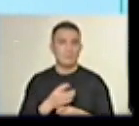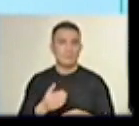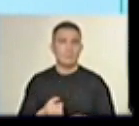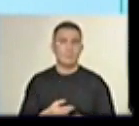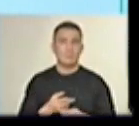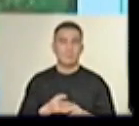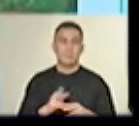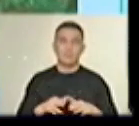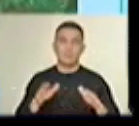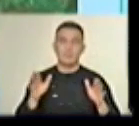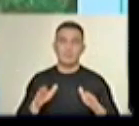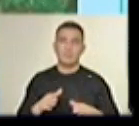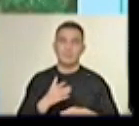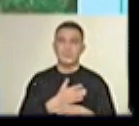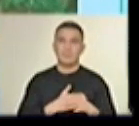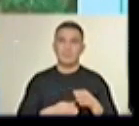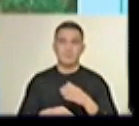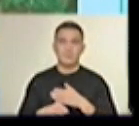Подрезали крылья.